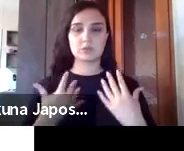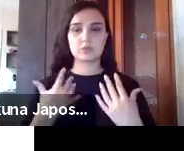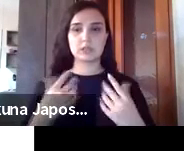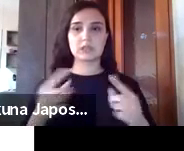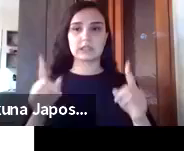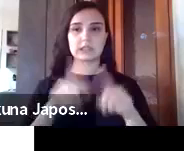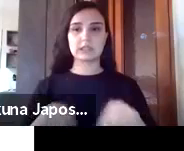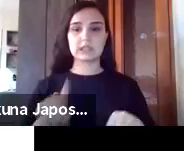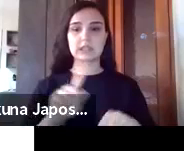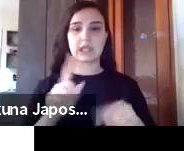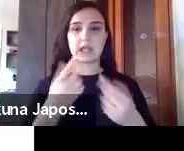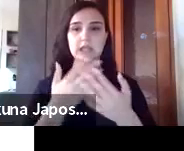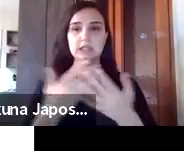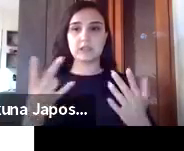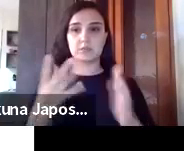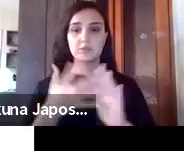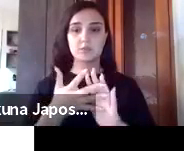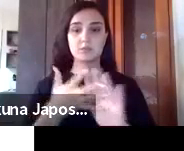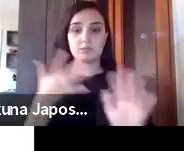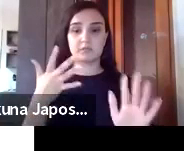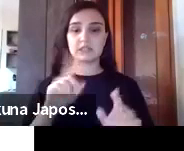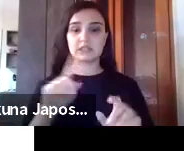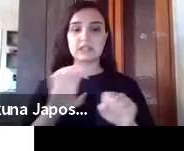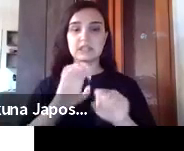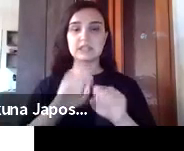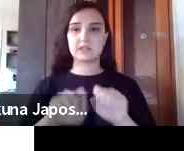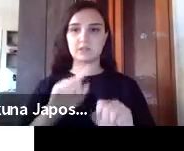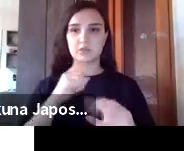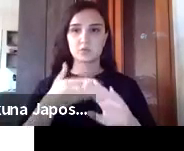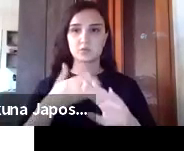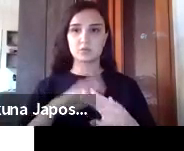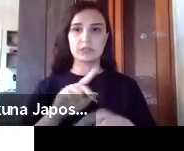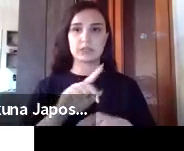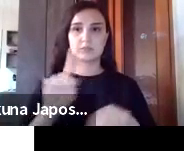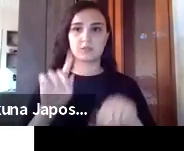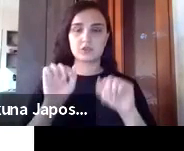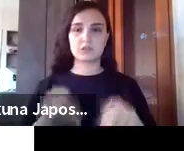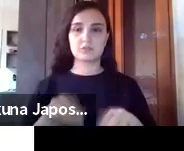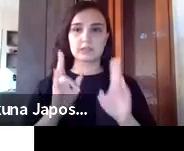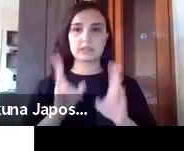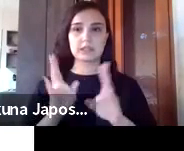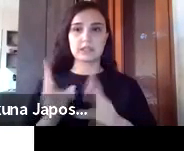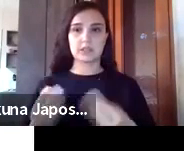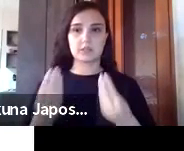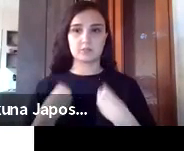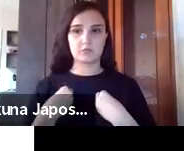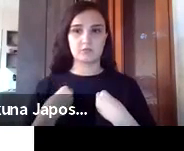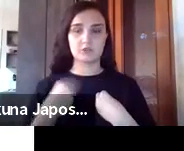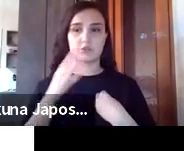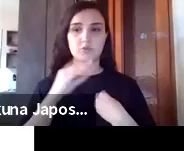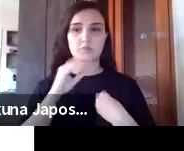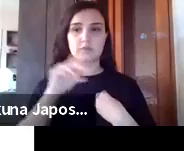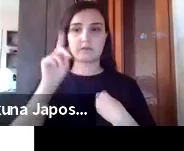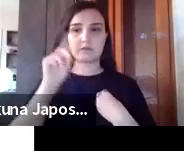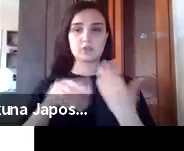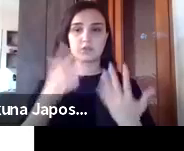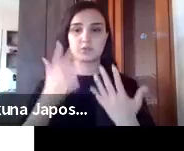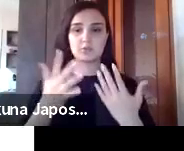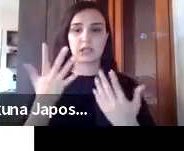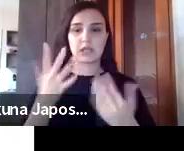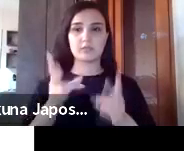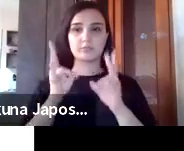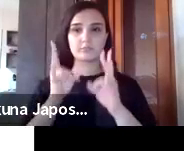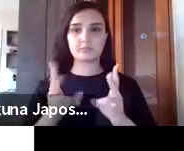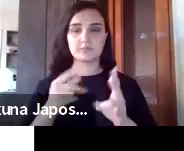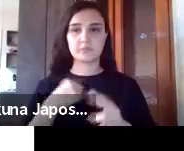ისეთ რაღაცებს, რისი დაძლევაც რთულია და რამაც შეიძლება ზიანი მოგვიტანოს. როდესაც ვიცით, რომ თუ ხელი დავიზიანე, მე